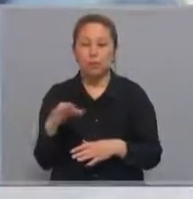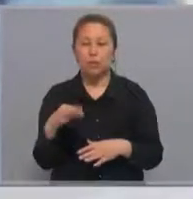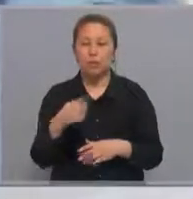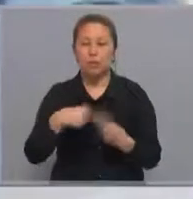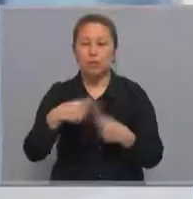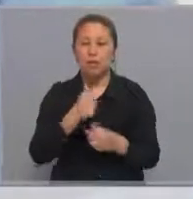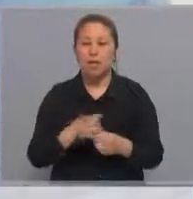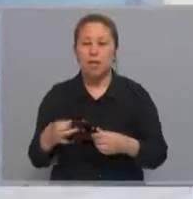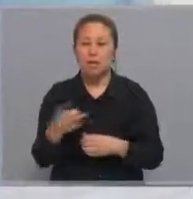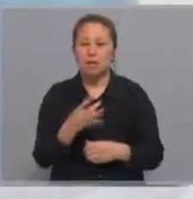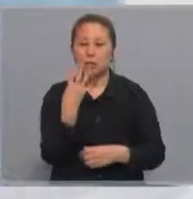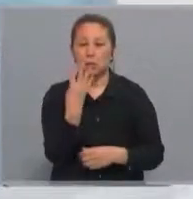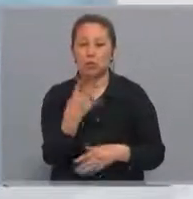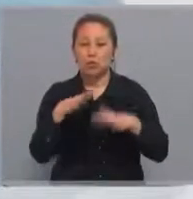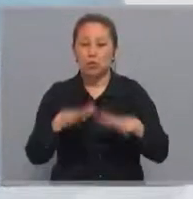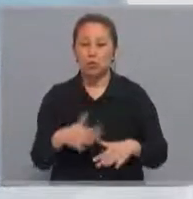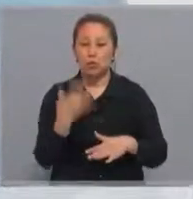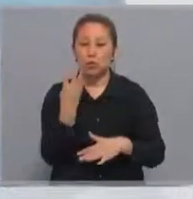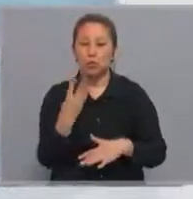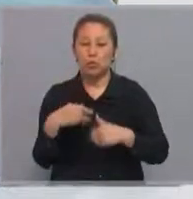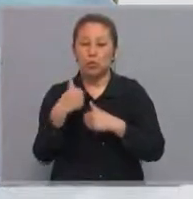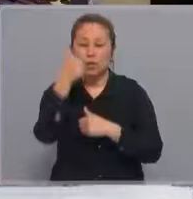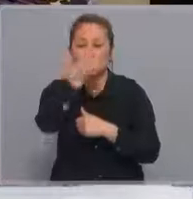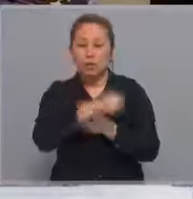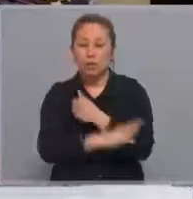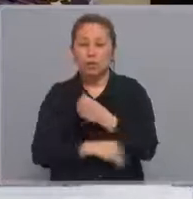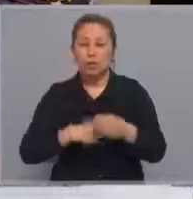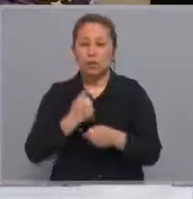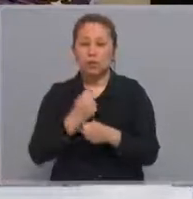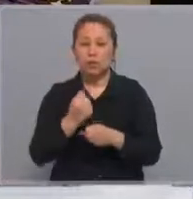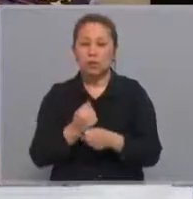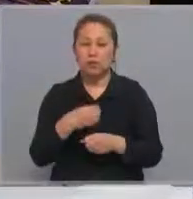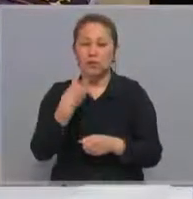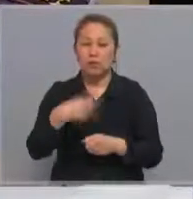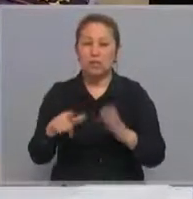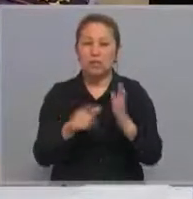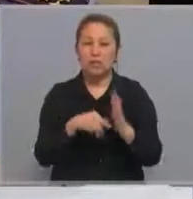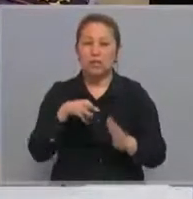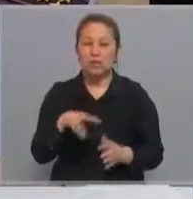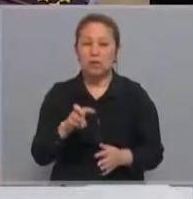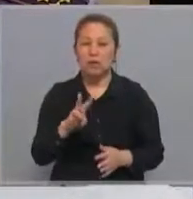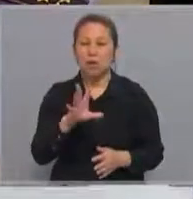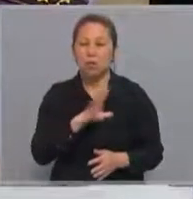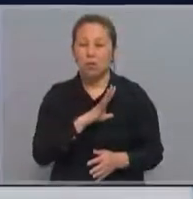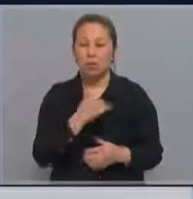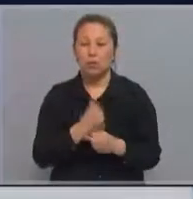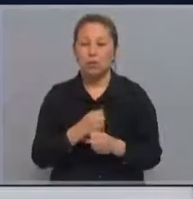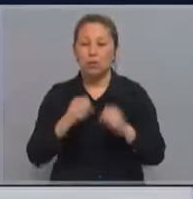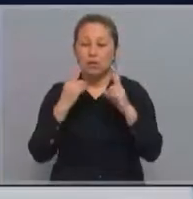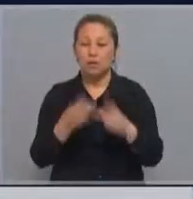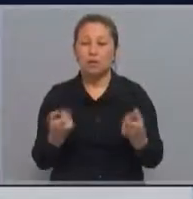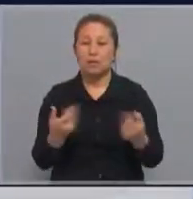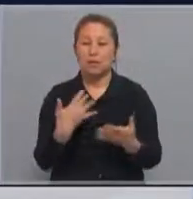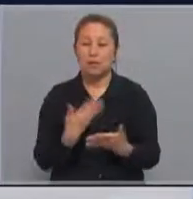бойынша республикада 4-ші орында. Соңғы 4 жылда өңірдегі кәсіпкерлік субъектілерінің саны 27 мыңға артқан. Алайда бұл салада кемшілік те аз